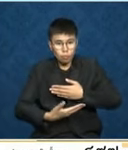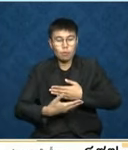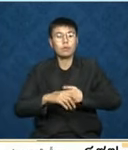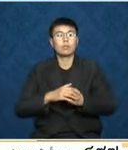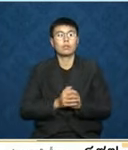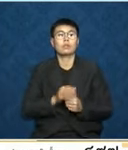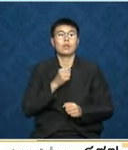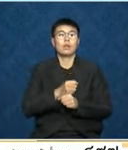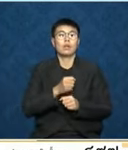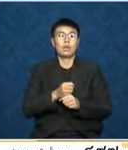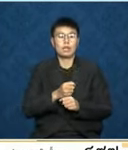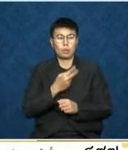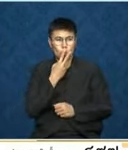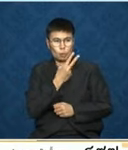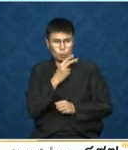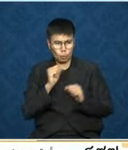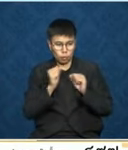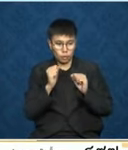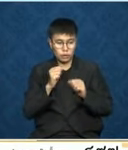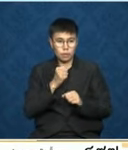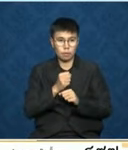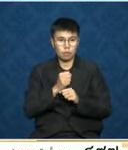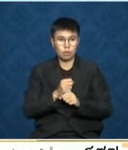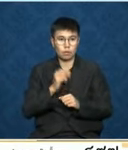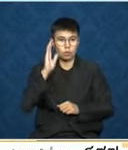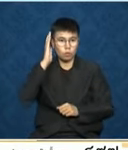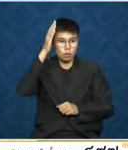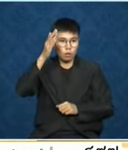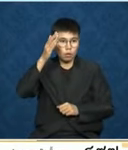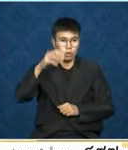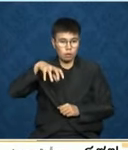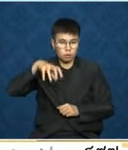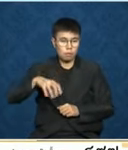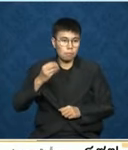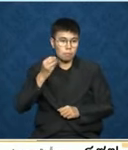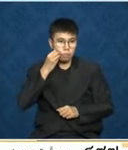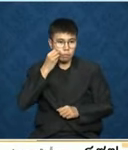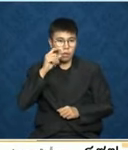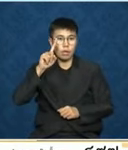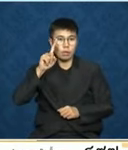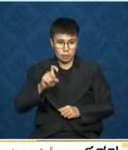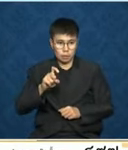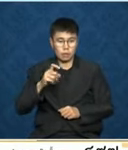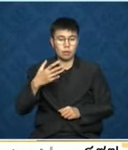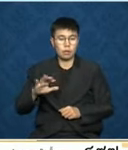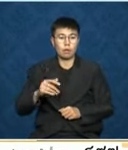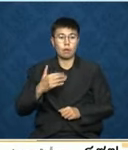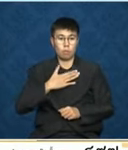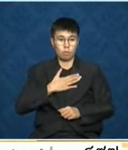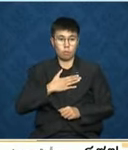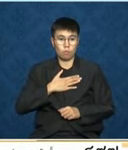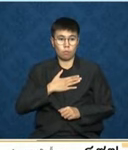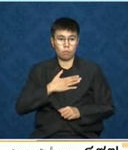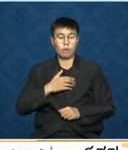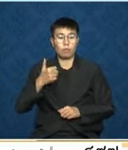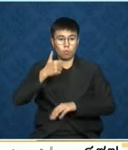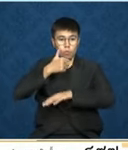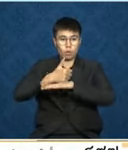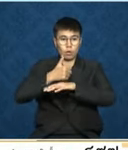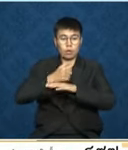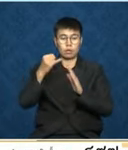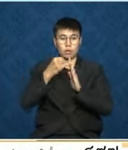กลัวน่าจะทำให้เกิดความเสียหายและขยายตัวมากขึ้นนะครับเอ่อซึ่งทางผมและทางผู้ว่าราชารจังหวัดทาง